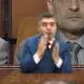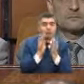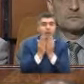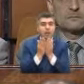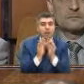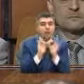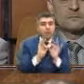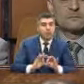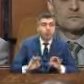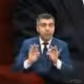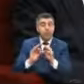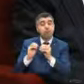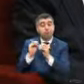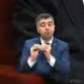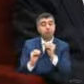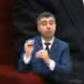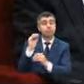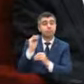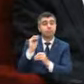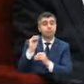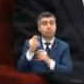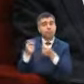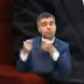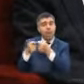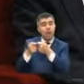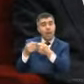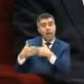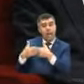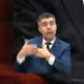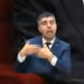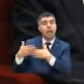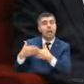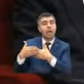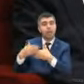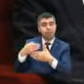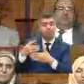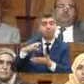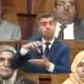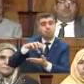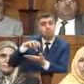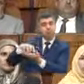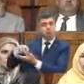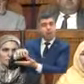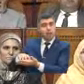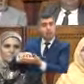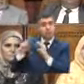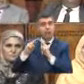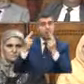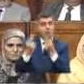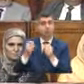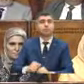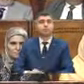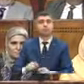مرتفعة مقارنة مع دول مجاورة. الاتفاقيات اللي تديرها اللجان الإقليمية مع المجتمع